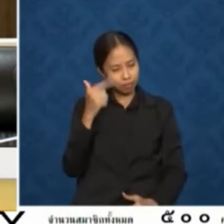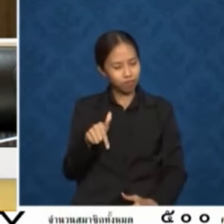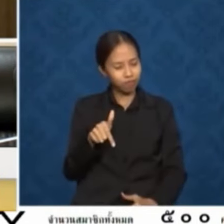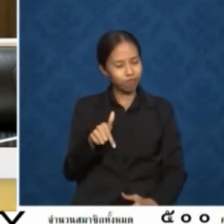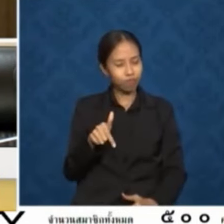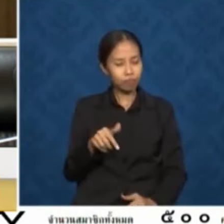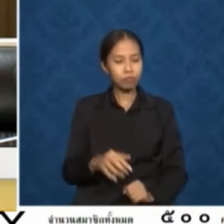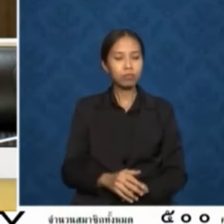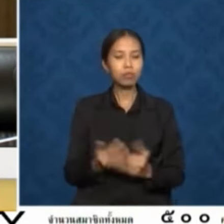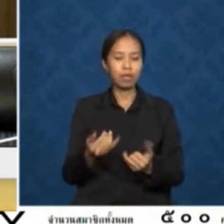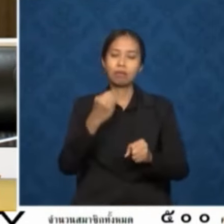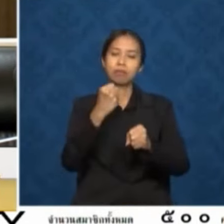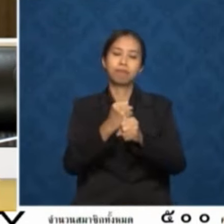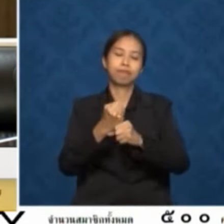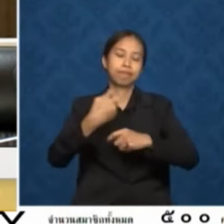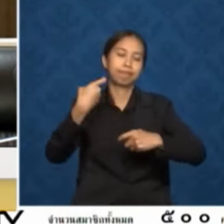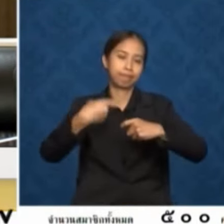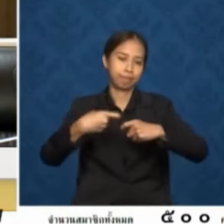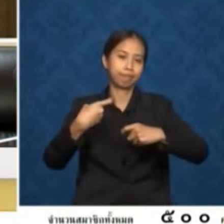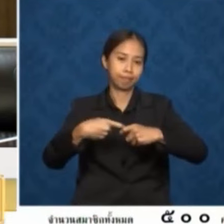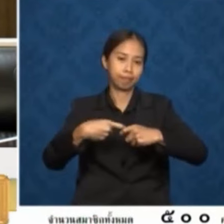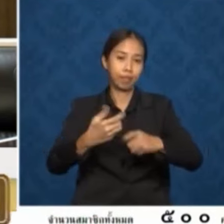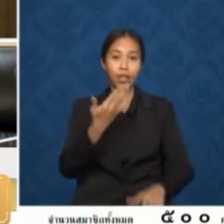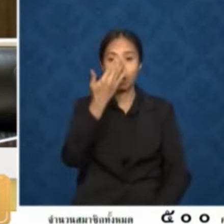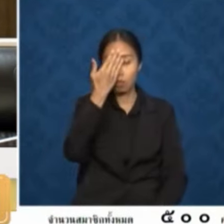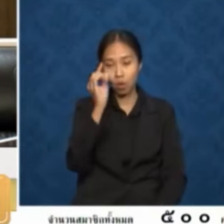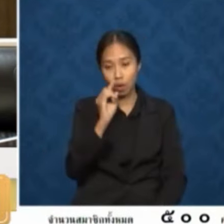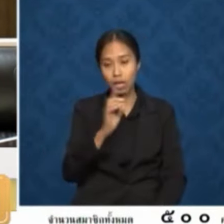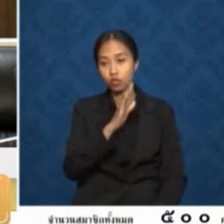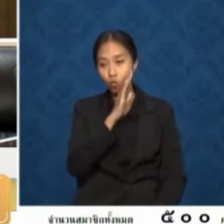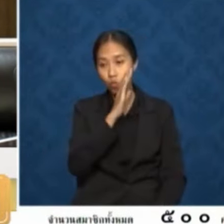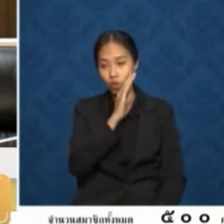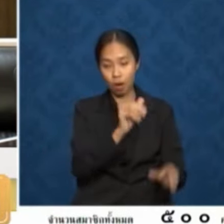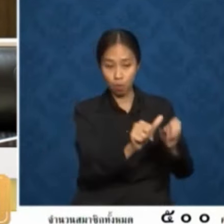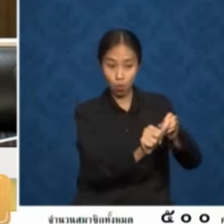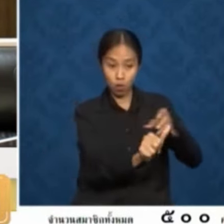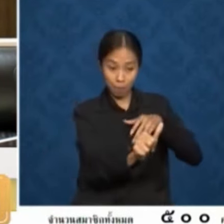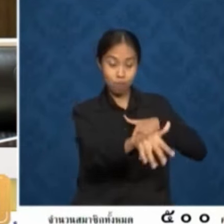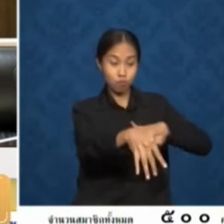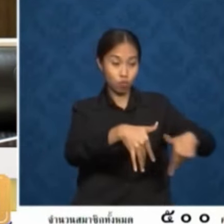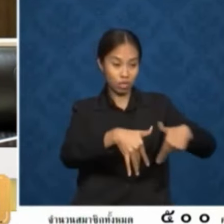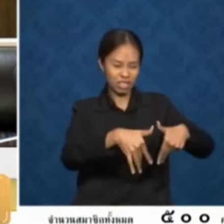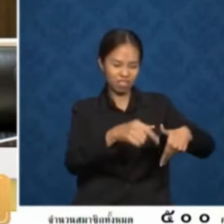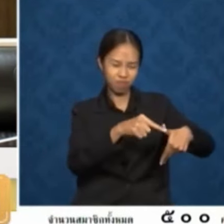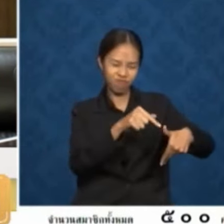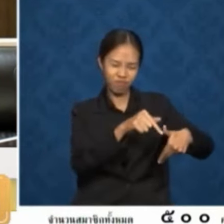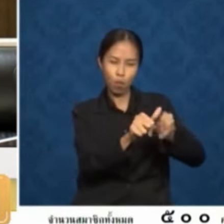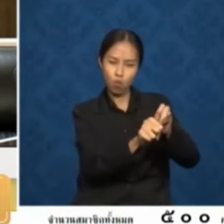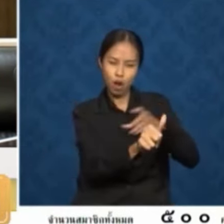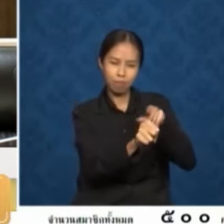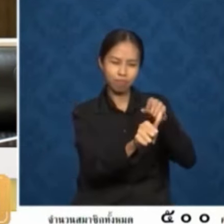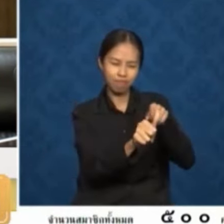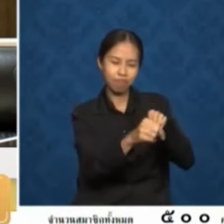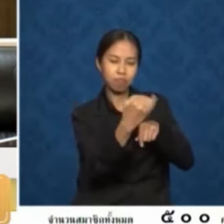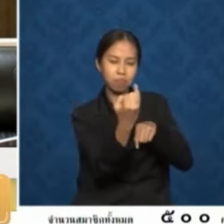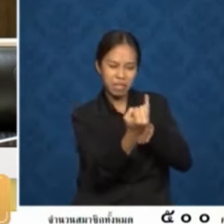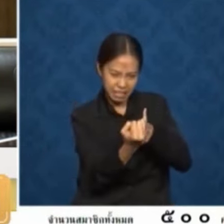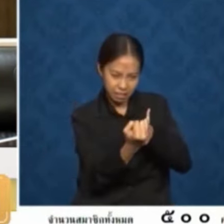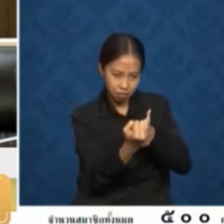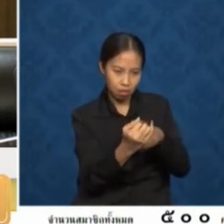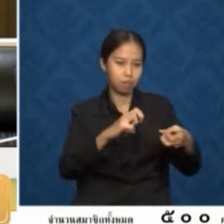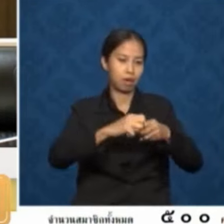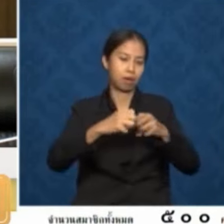ที่ทำได้ยากเพราะถ้าเราได้ผู้นำท้องถิ่นที่ไม่ดีก็ทำให้เกิดความเสียหายต่